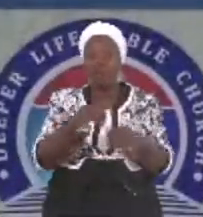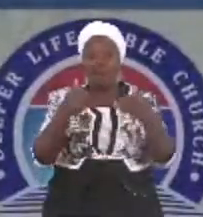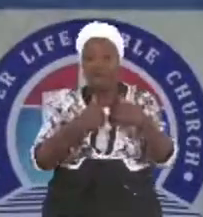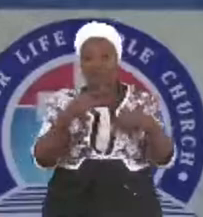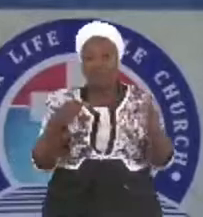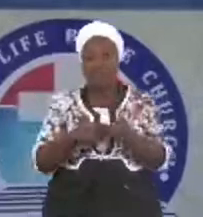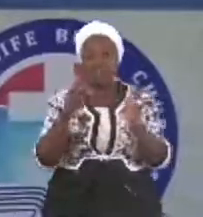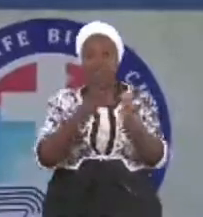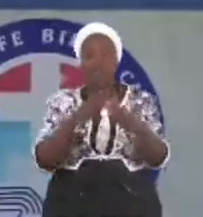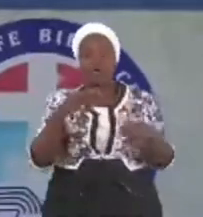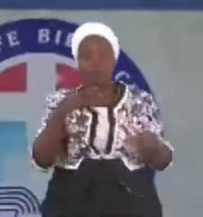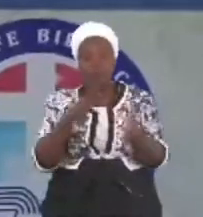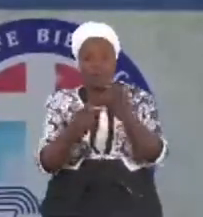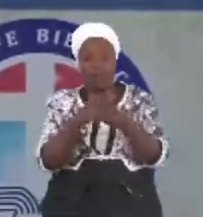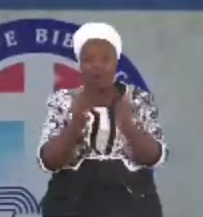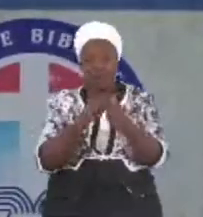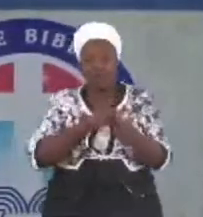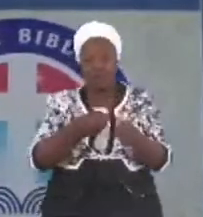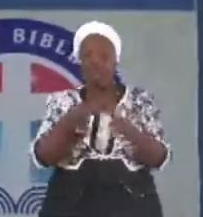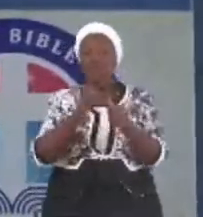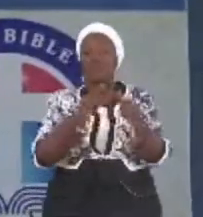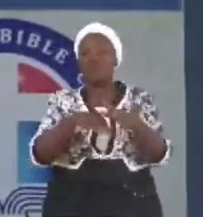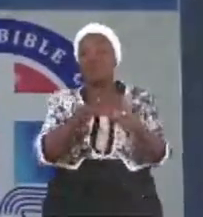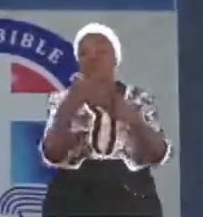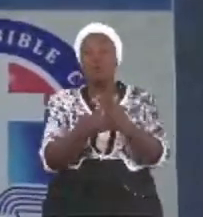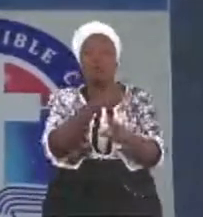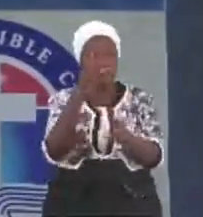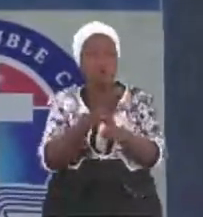avec nous partout dans le monde.